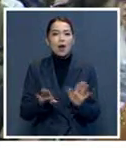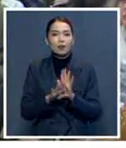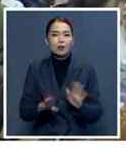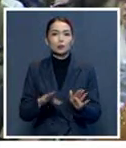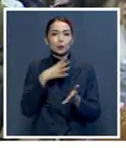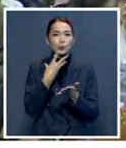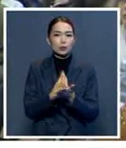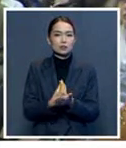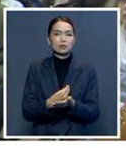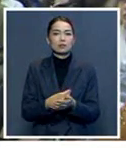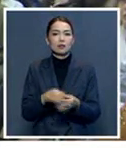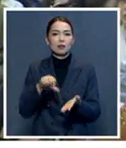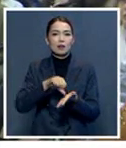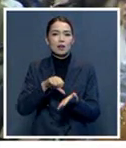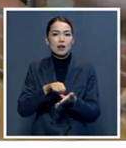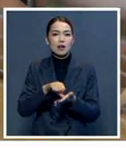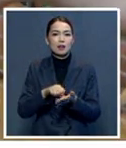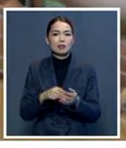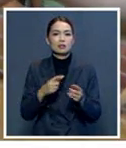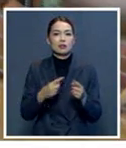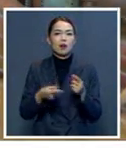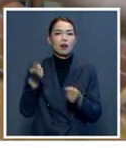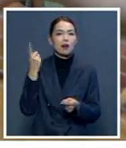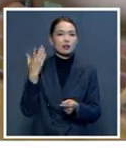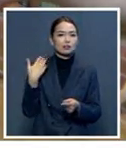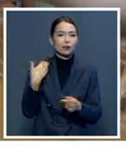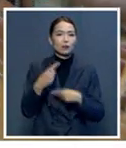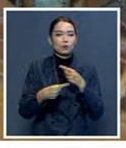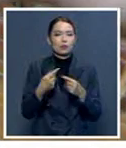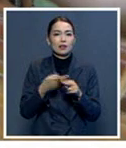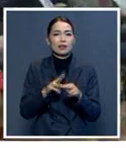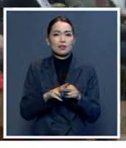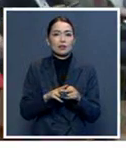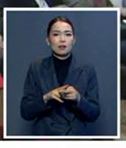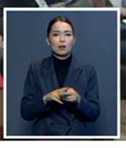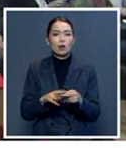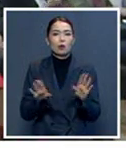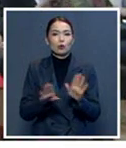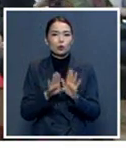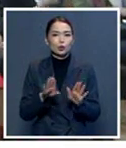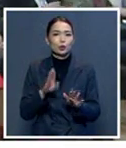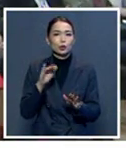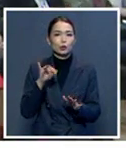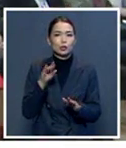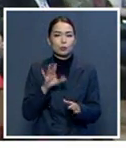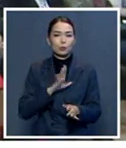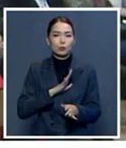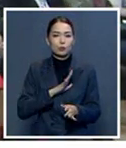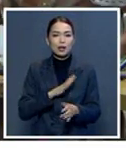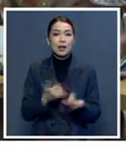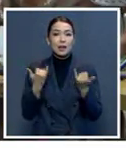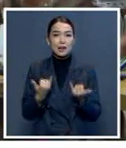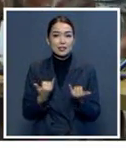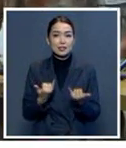өзара үндестіріп, көне сарынның осы заманға сай қайта жаңғырту жолындағы ізденістері топтың құрылуына түрткі болған. Сондықтан